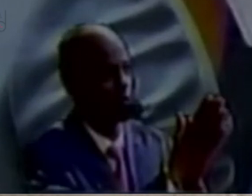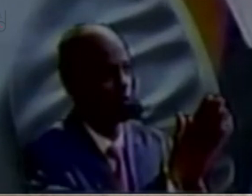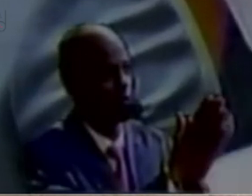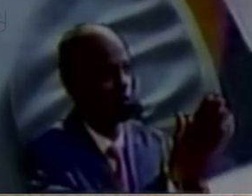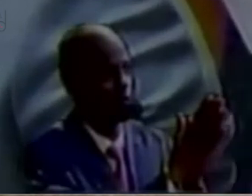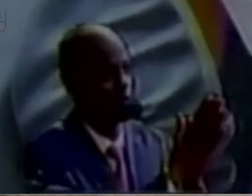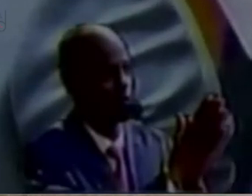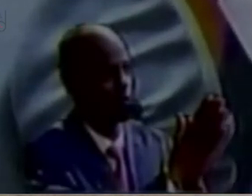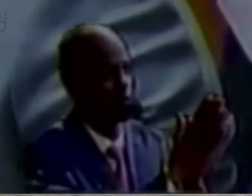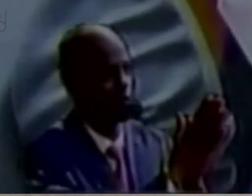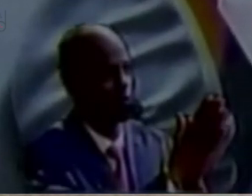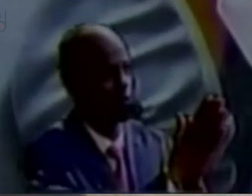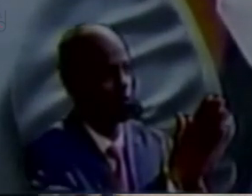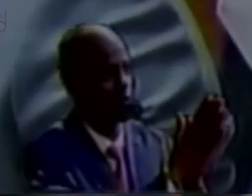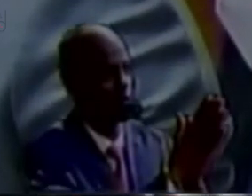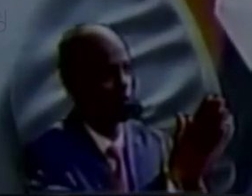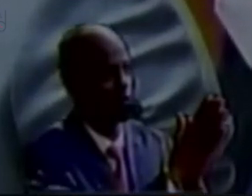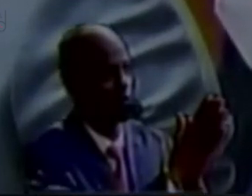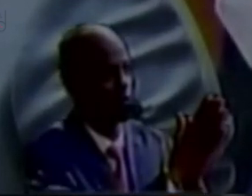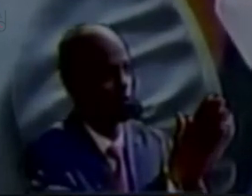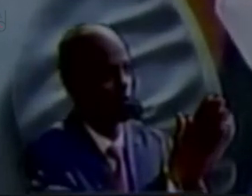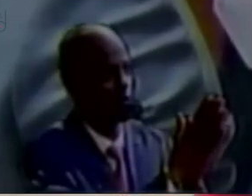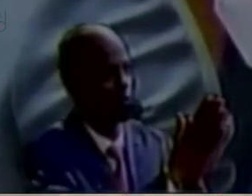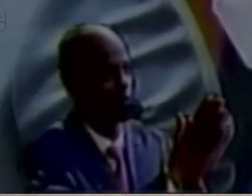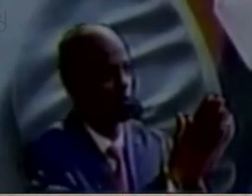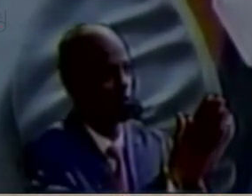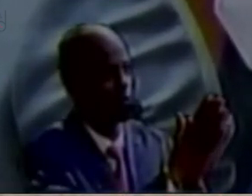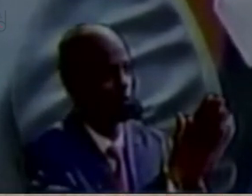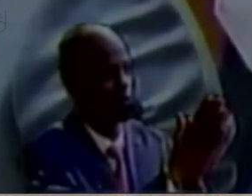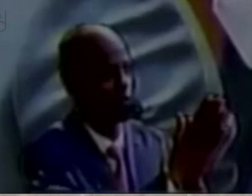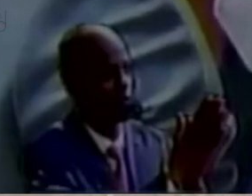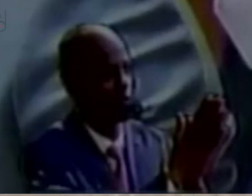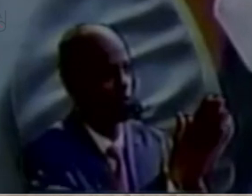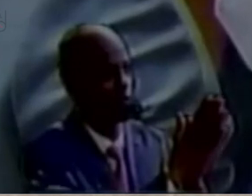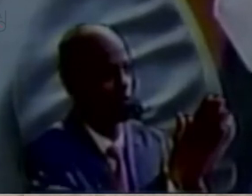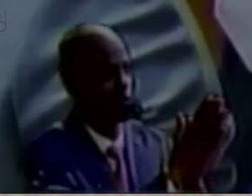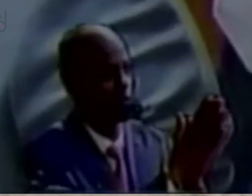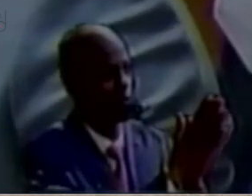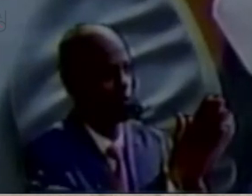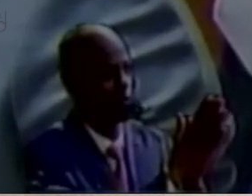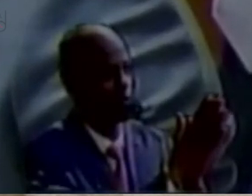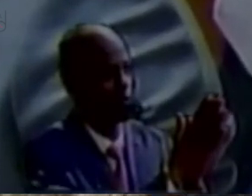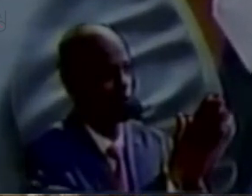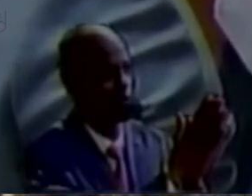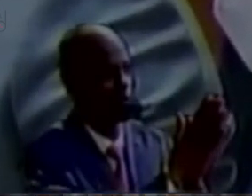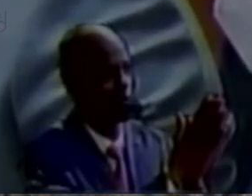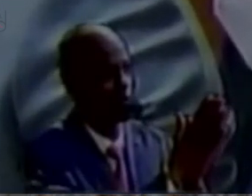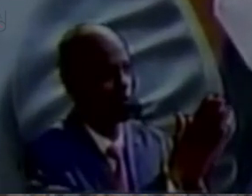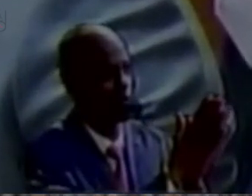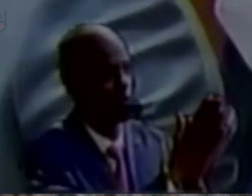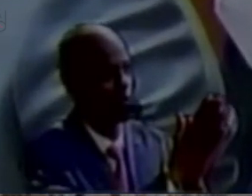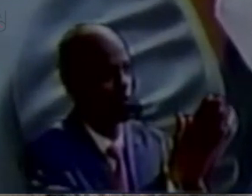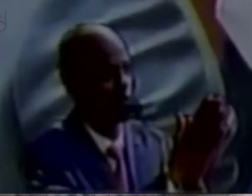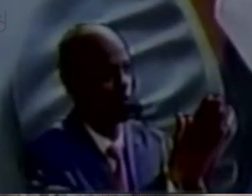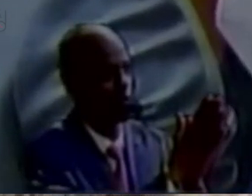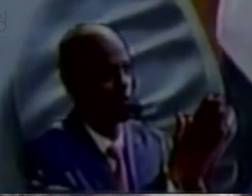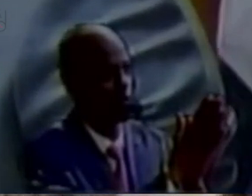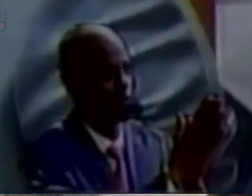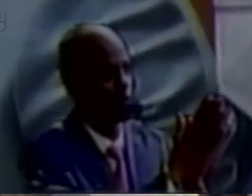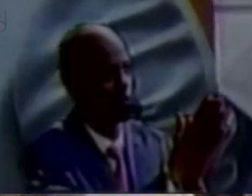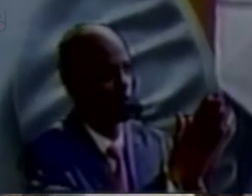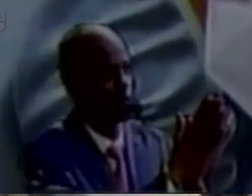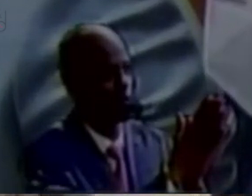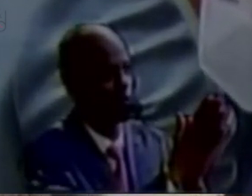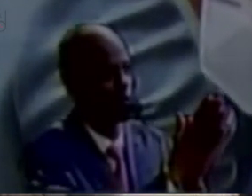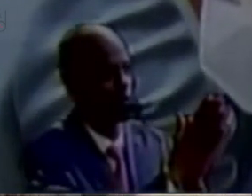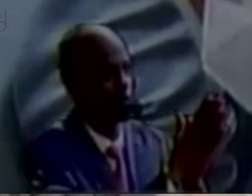facilité. De même, la sérénité souhaitée ne doit pas être prise pour de la passie. Au contraire, ce sera le